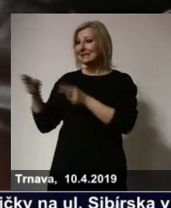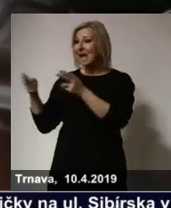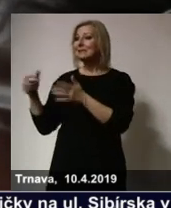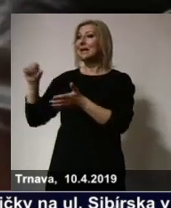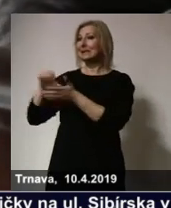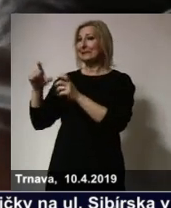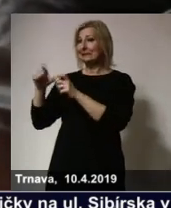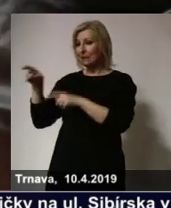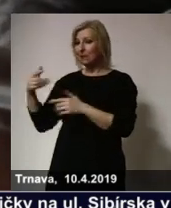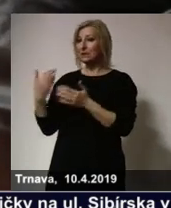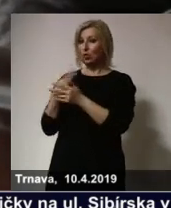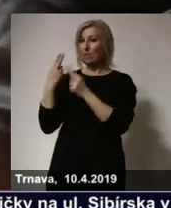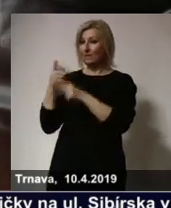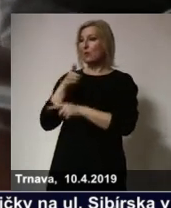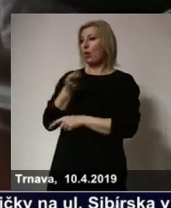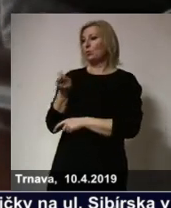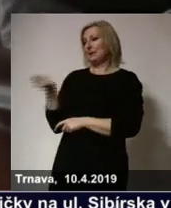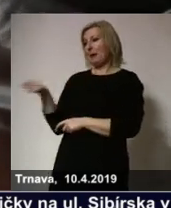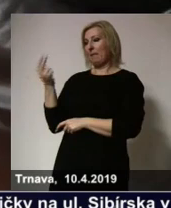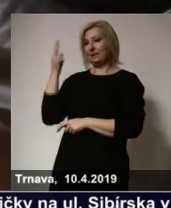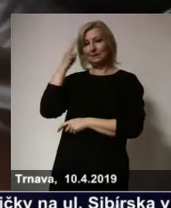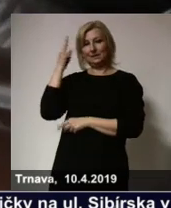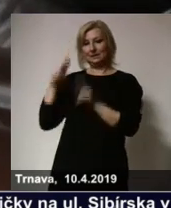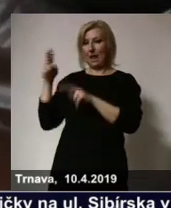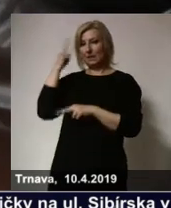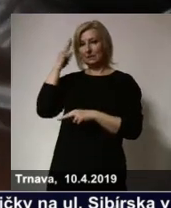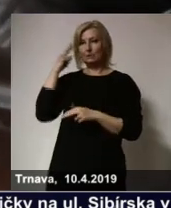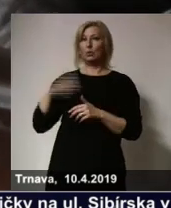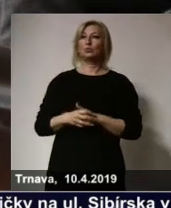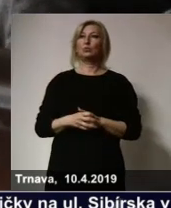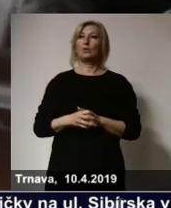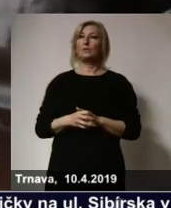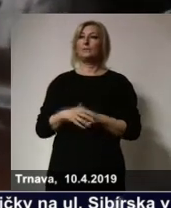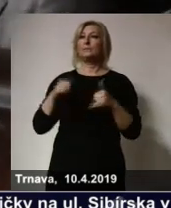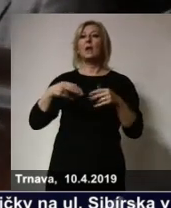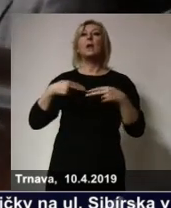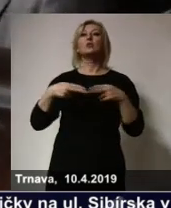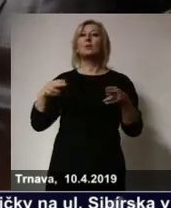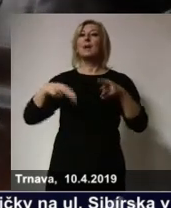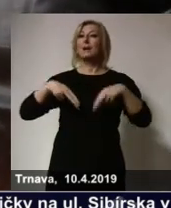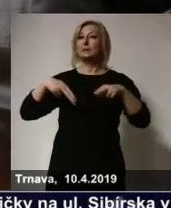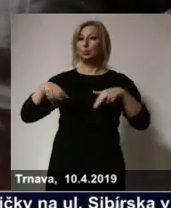ulici. Dovolím si k tomuto bodu otvoriť rozpravu, nech sa páči.